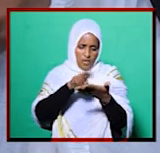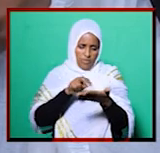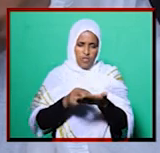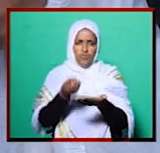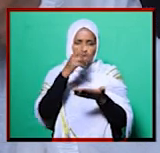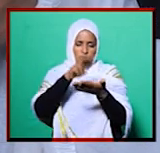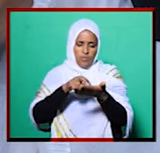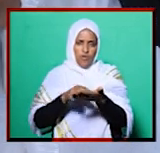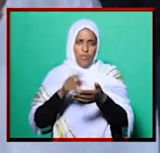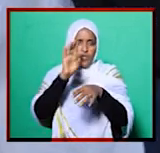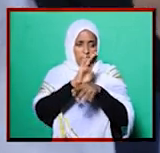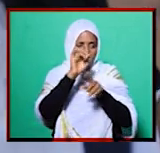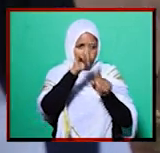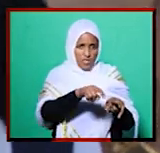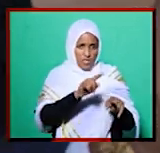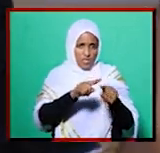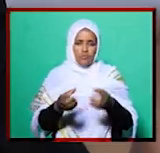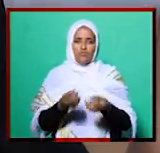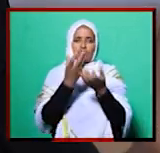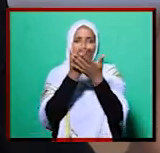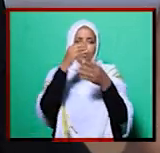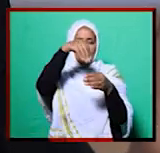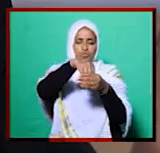ግን አያነበውም። ብዙ ሰው ቤተ ክርስቲያን ይመጣል።